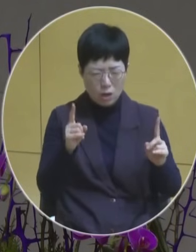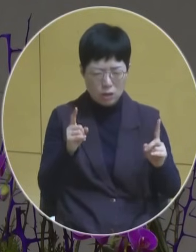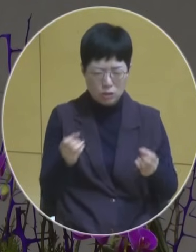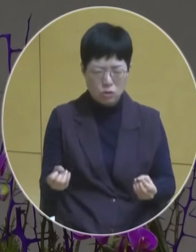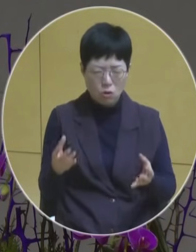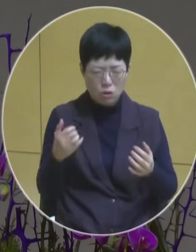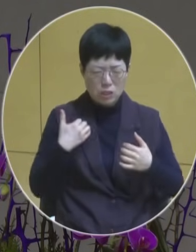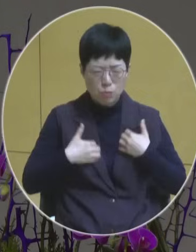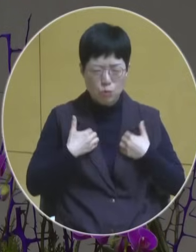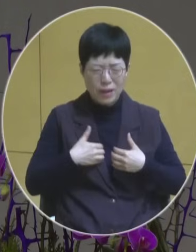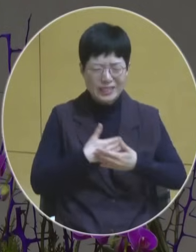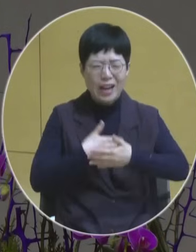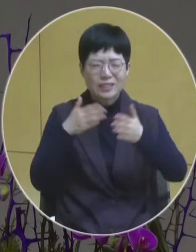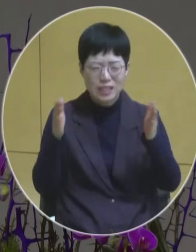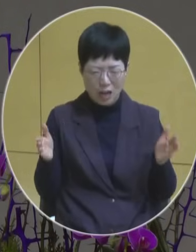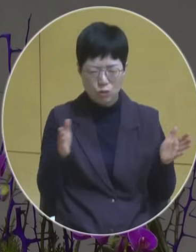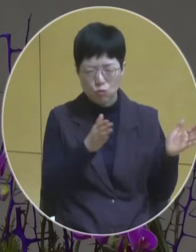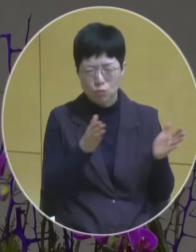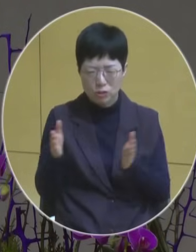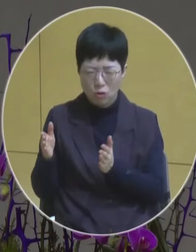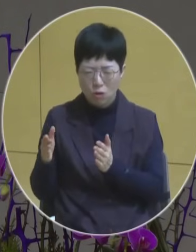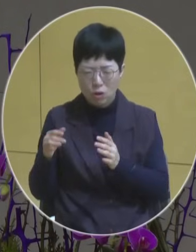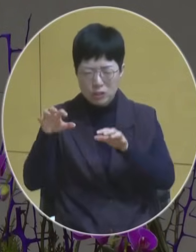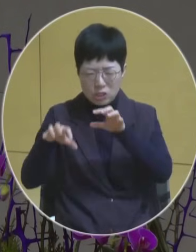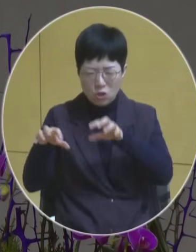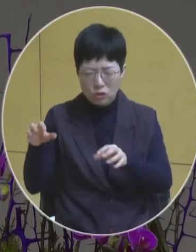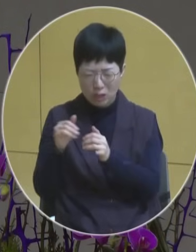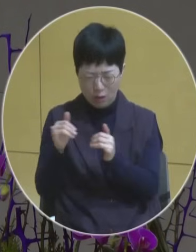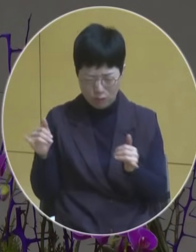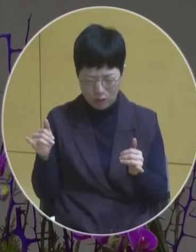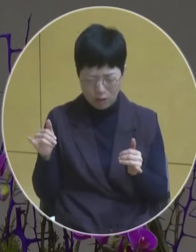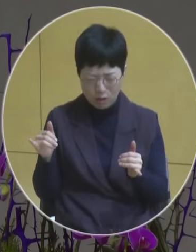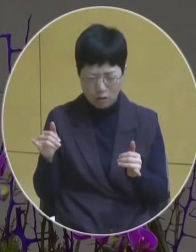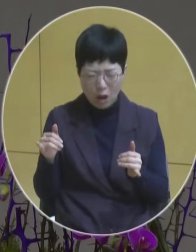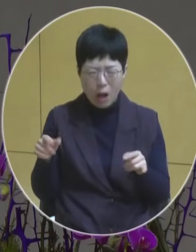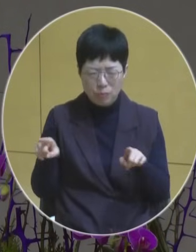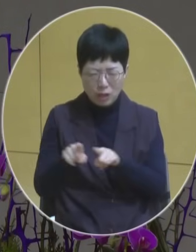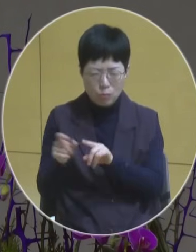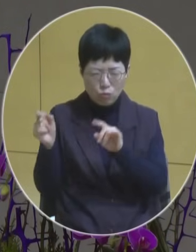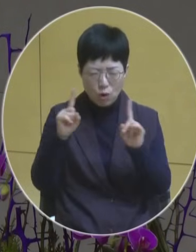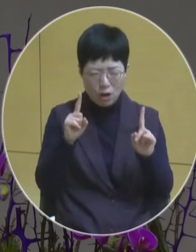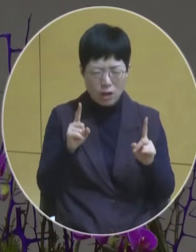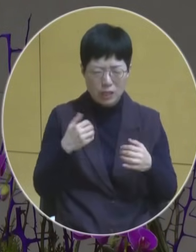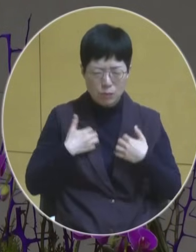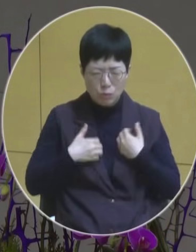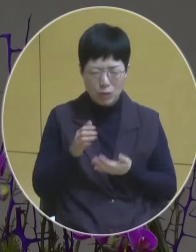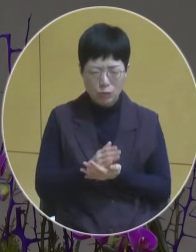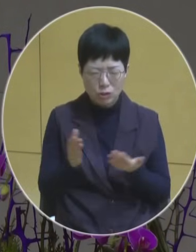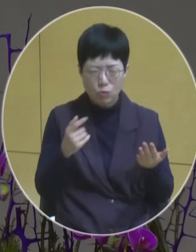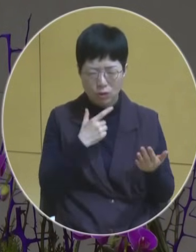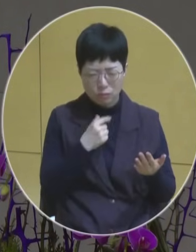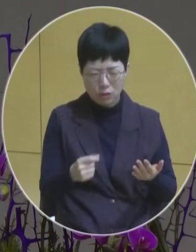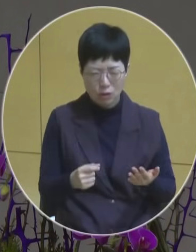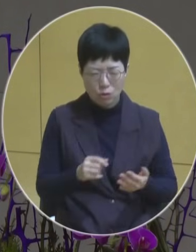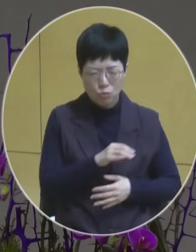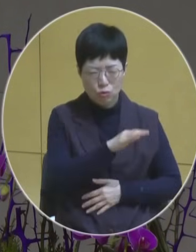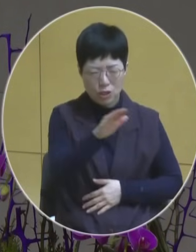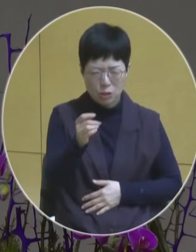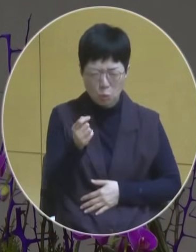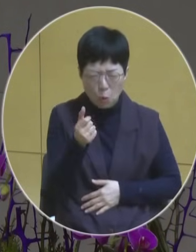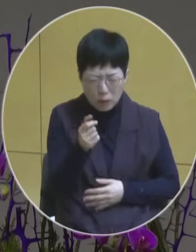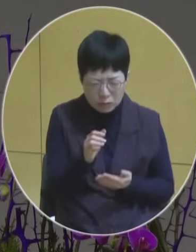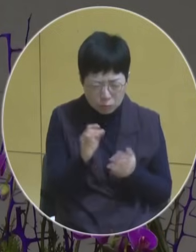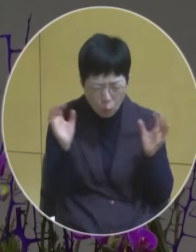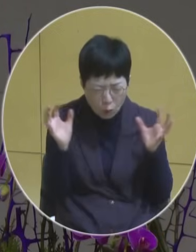나눔 상자를 준비하며 지역의 모든 이들과 주님 부활을 기뻐하며 나누기를 원합니다. 우리의 작은